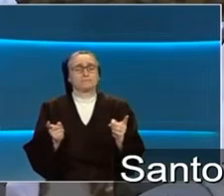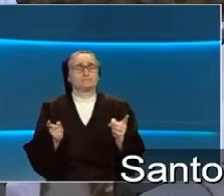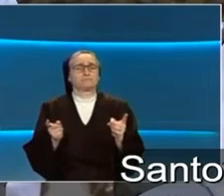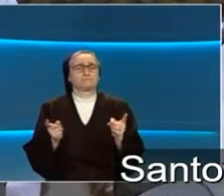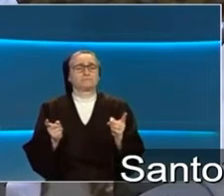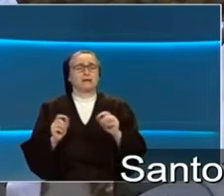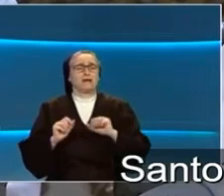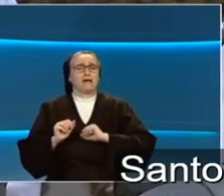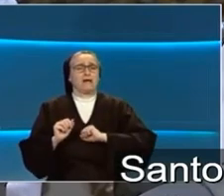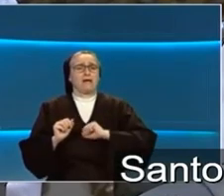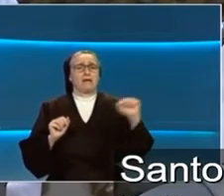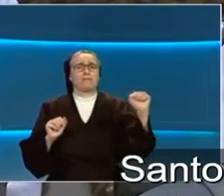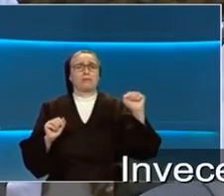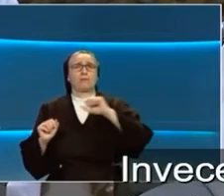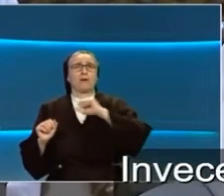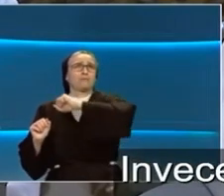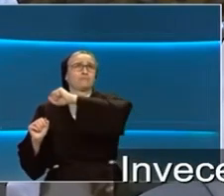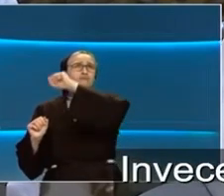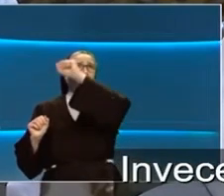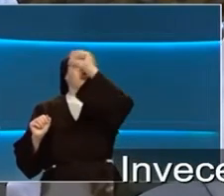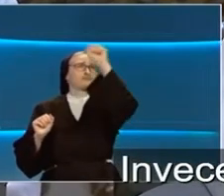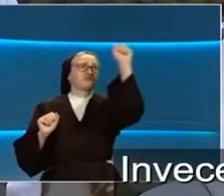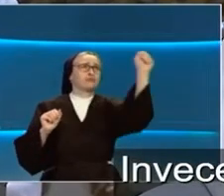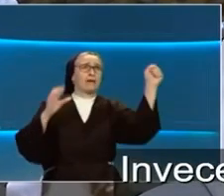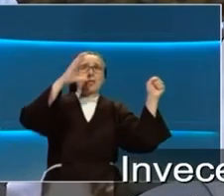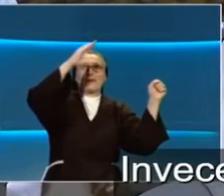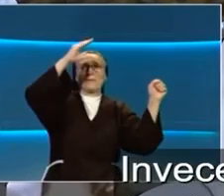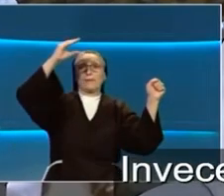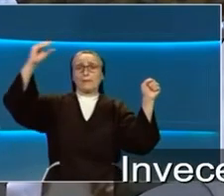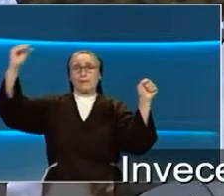죽음의 빛들이 가로지르고 있습니다.